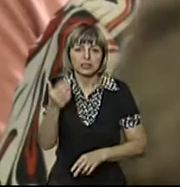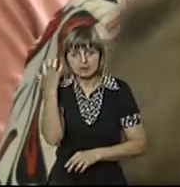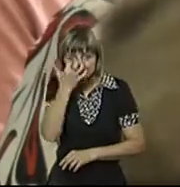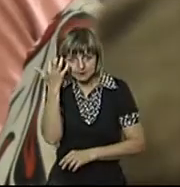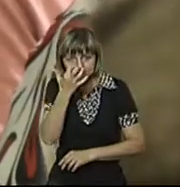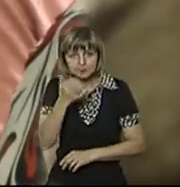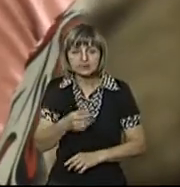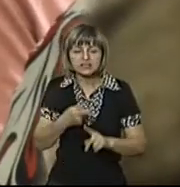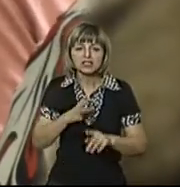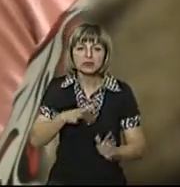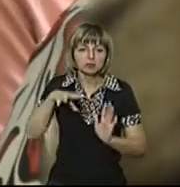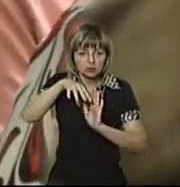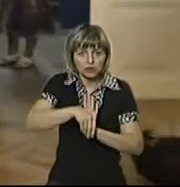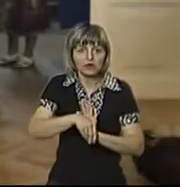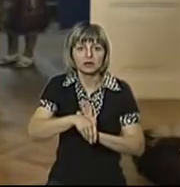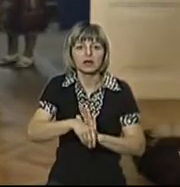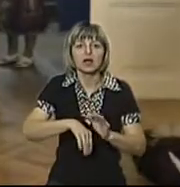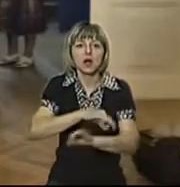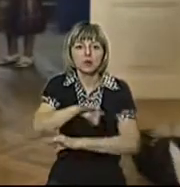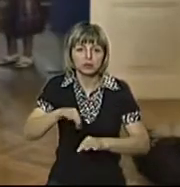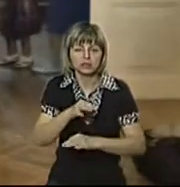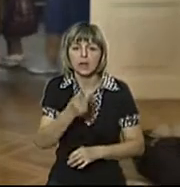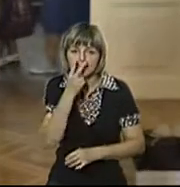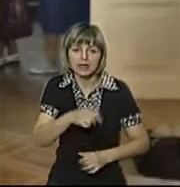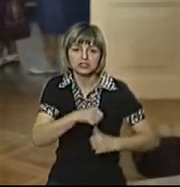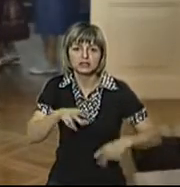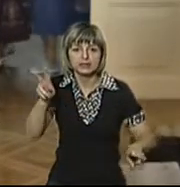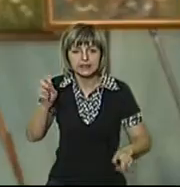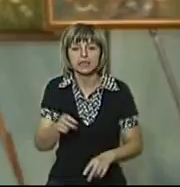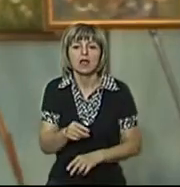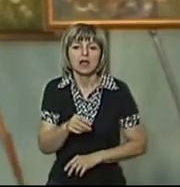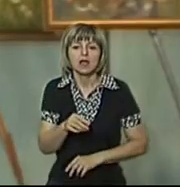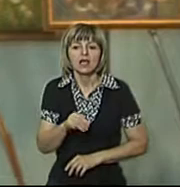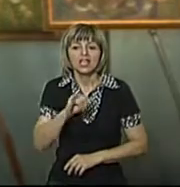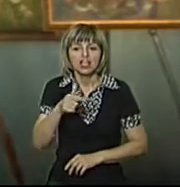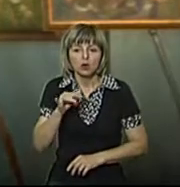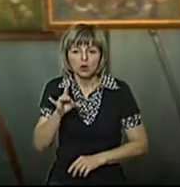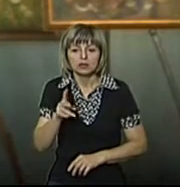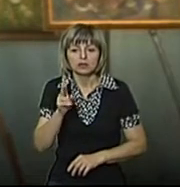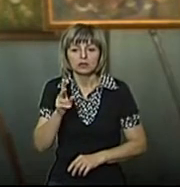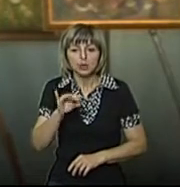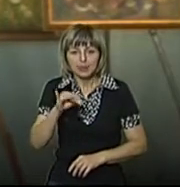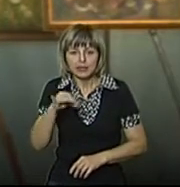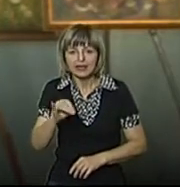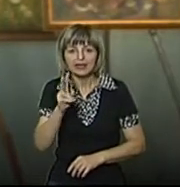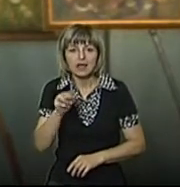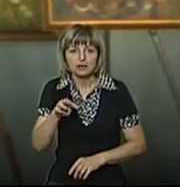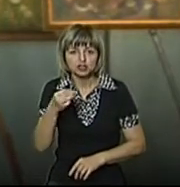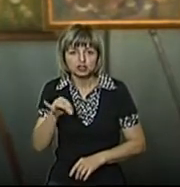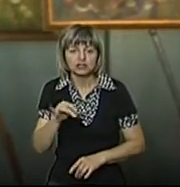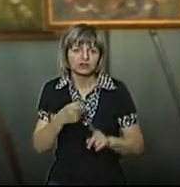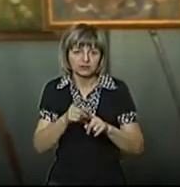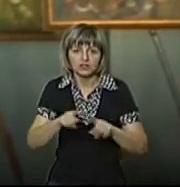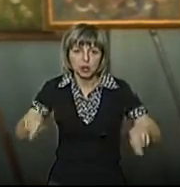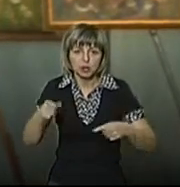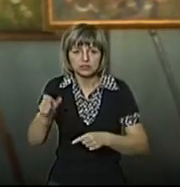рамках реалізації проекту «Бачити серцем». Юрій Камишний серед його співорганізаторів. Одного разу, перебуваючи в Аргентині біля